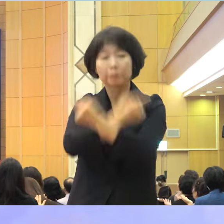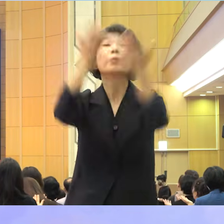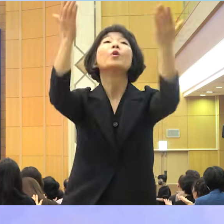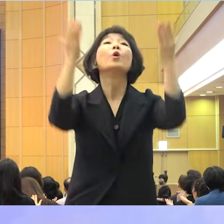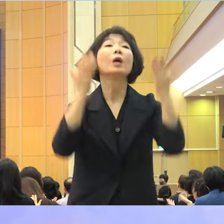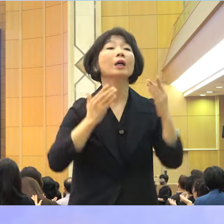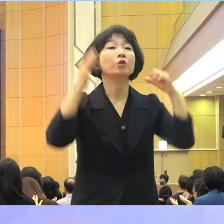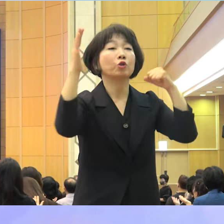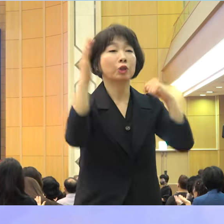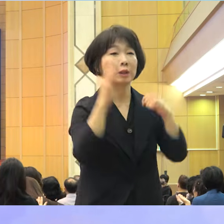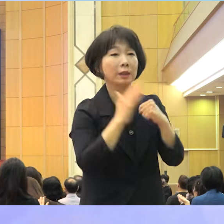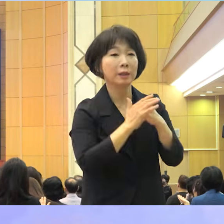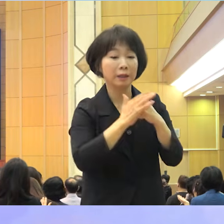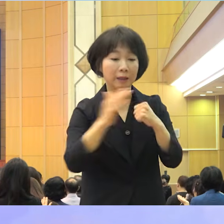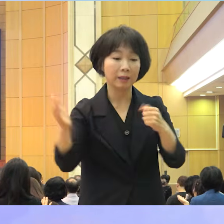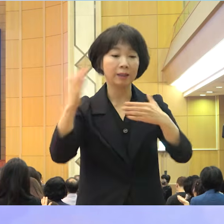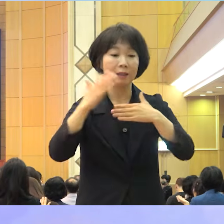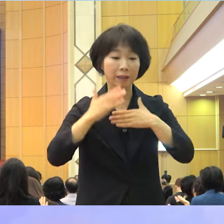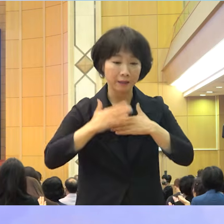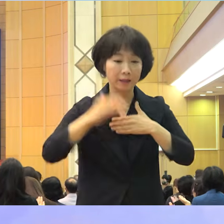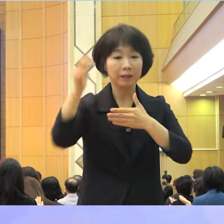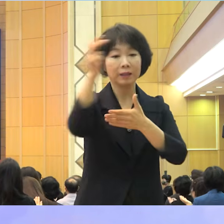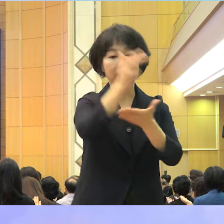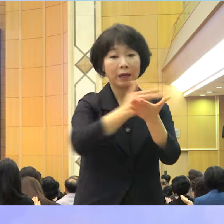하나님 치료해